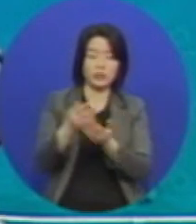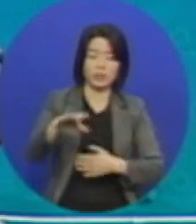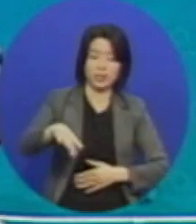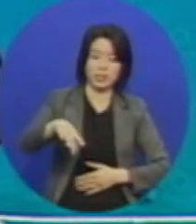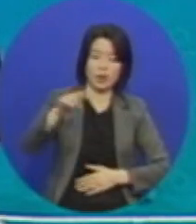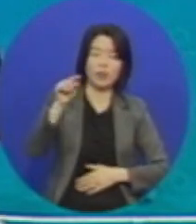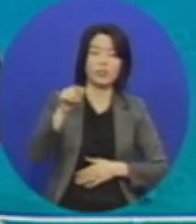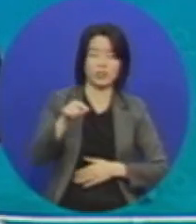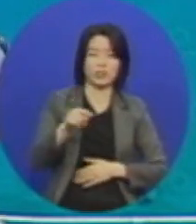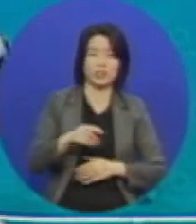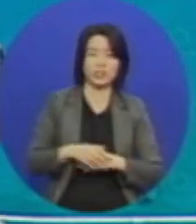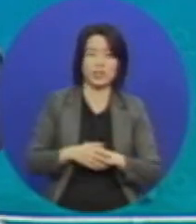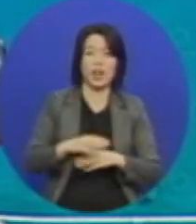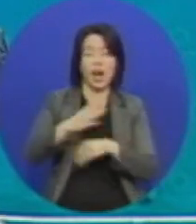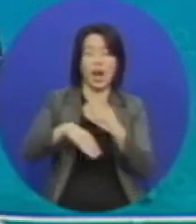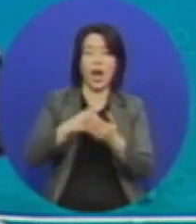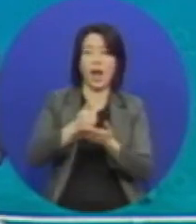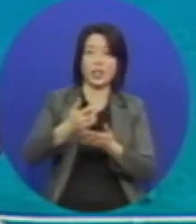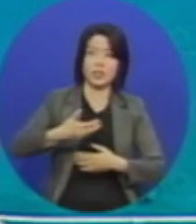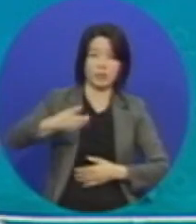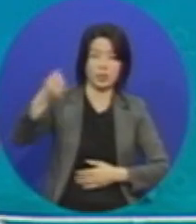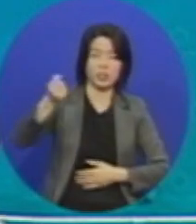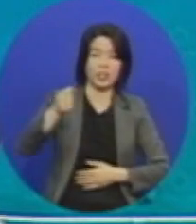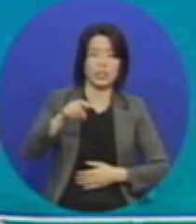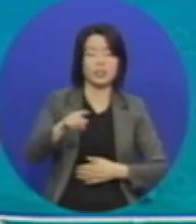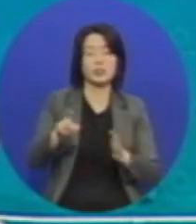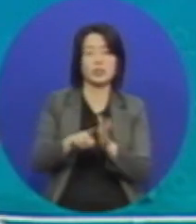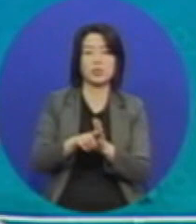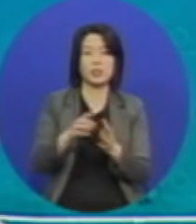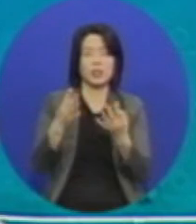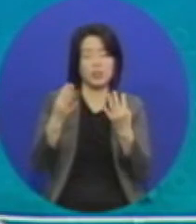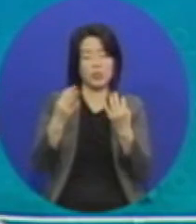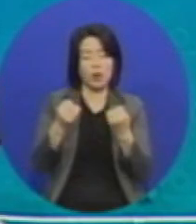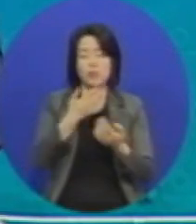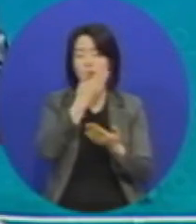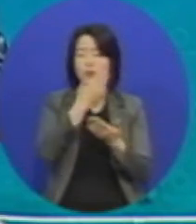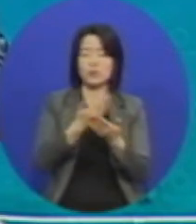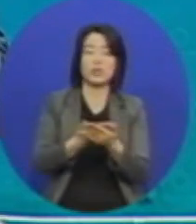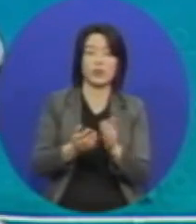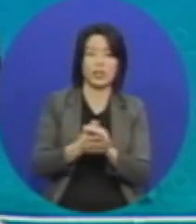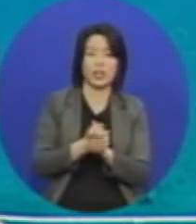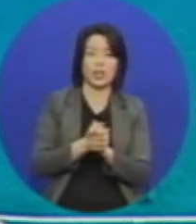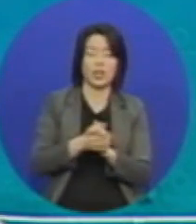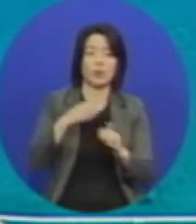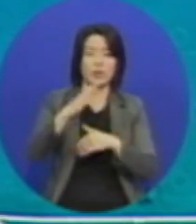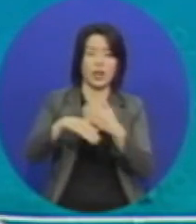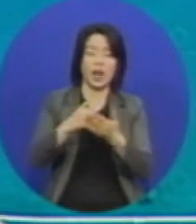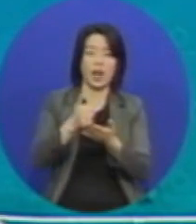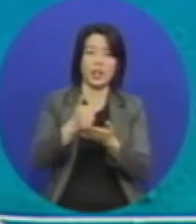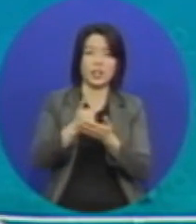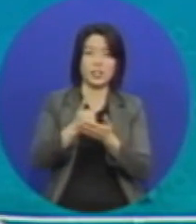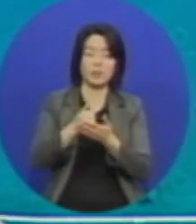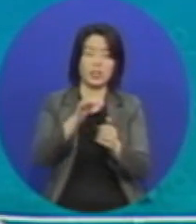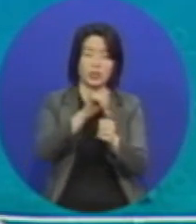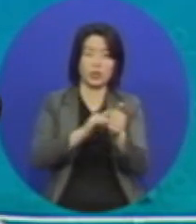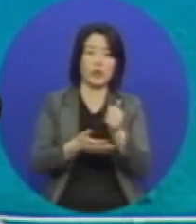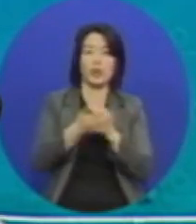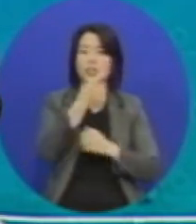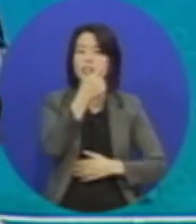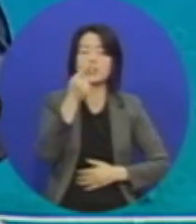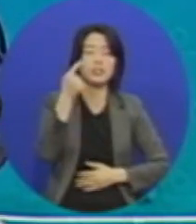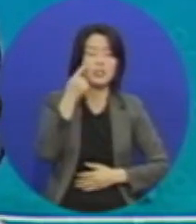하나님의 것이다 이런 믿음이 얼마나 중요하냐 말입니다 우리가 하나님을 경외하는 증 거에요